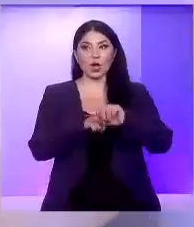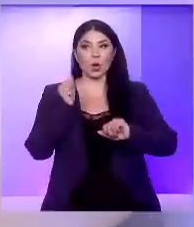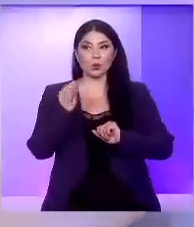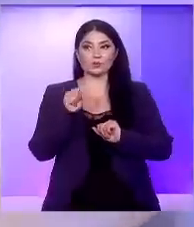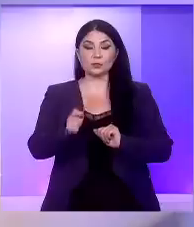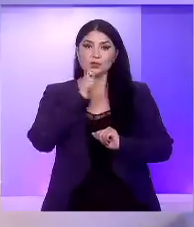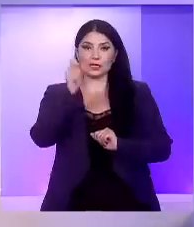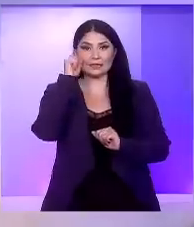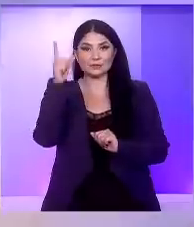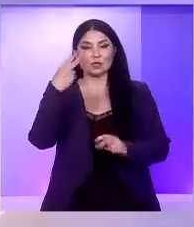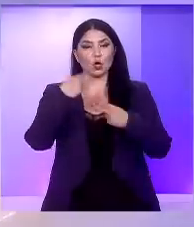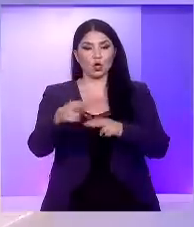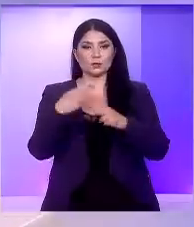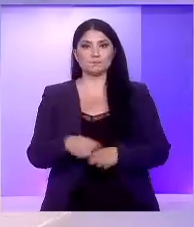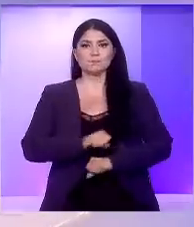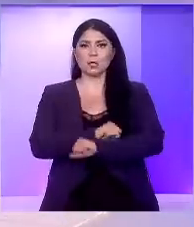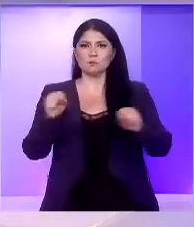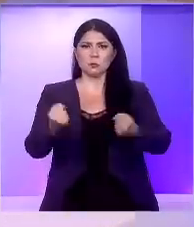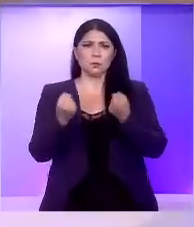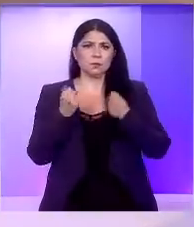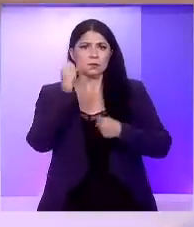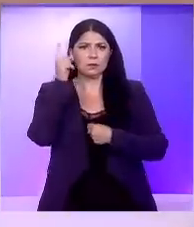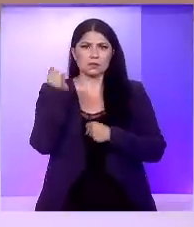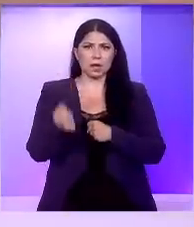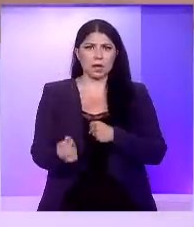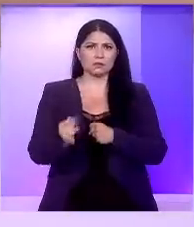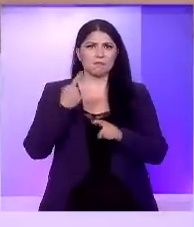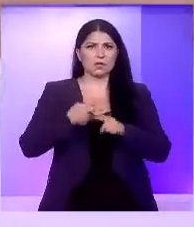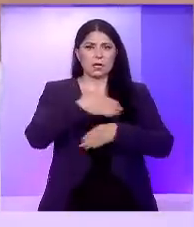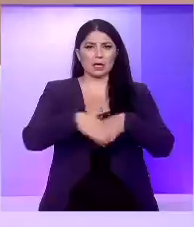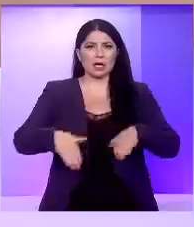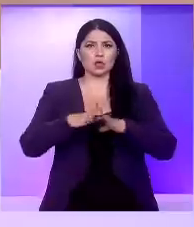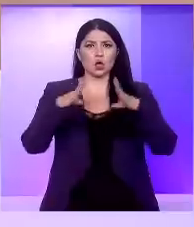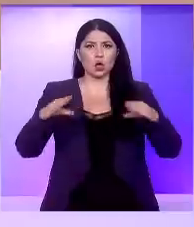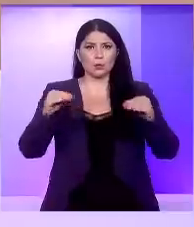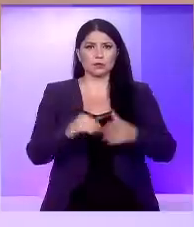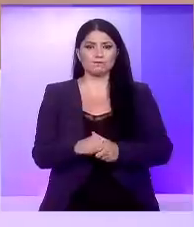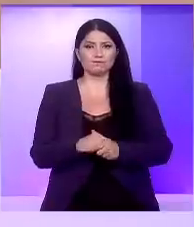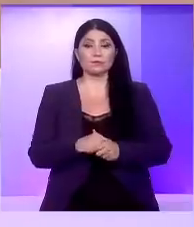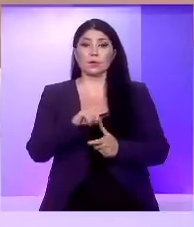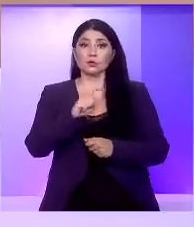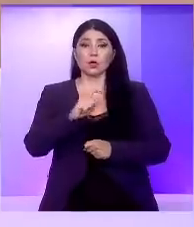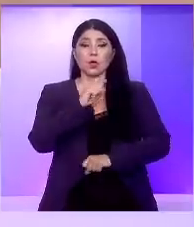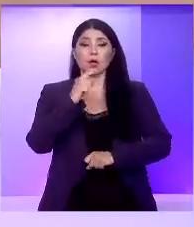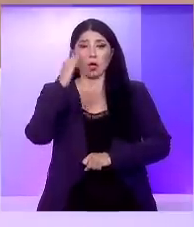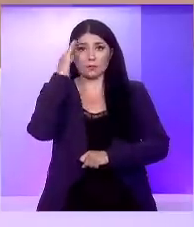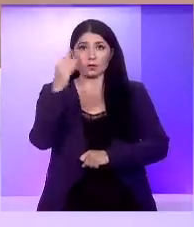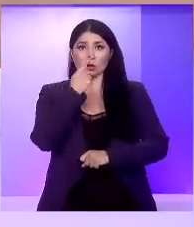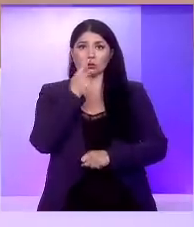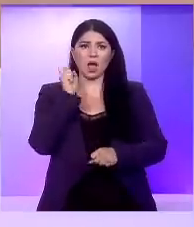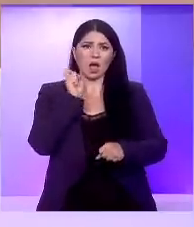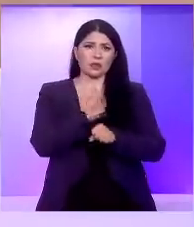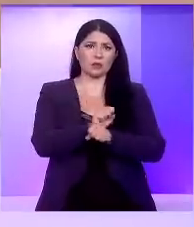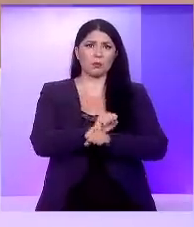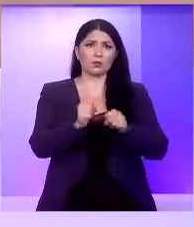Ora 11, știrile dimineții continuă, explozie puternică în această dimineață chiar lângă granița României, după ce forțele ruse au bombardat din